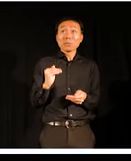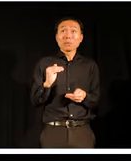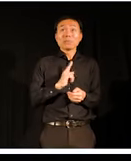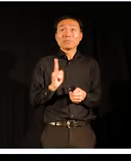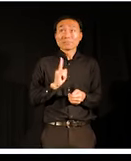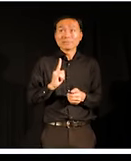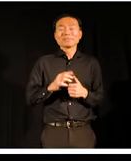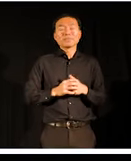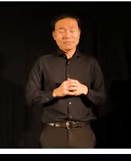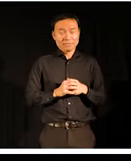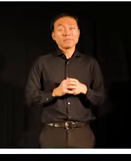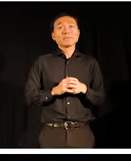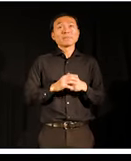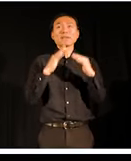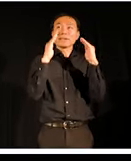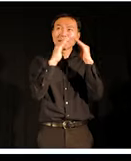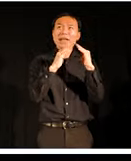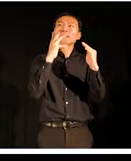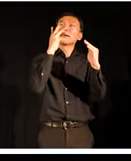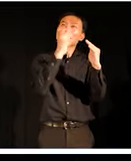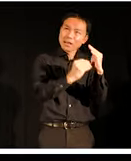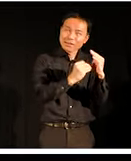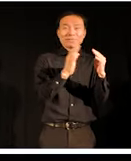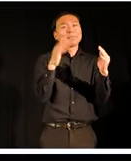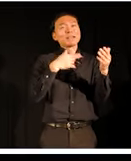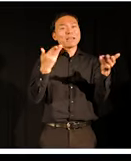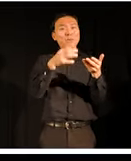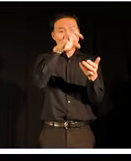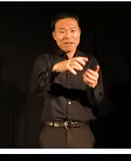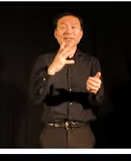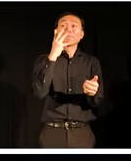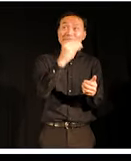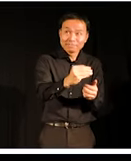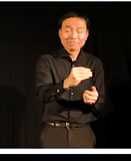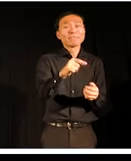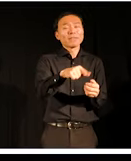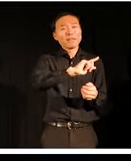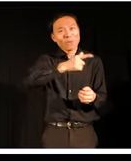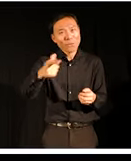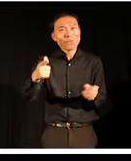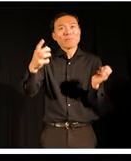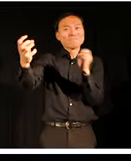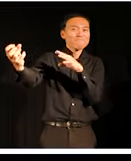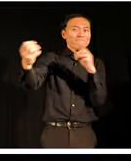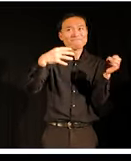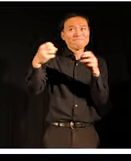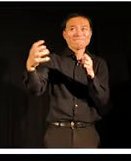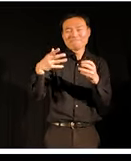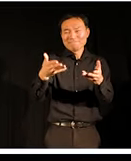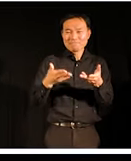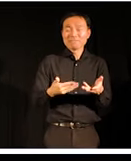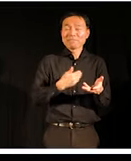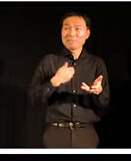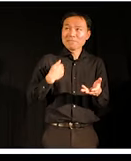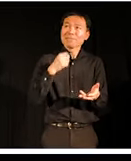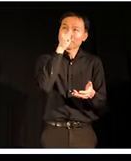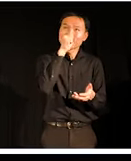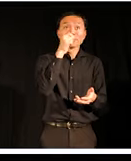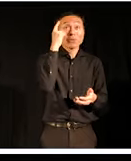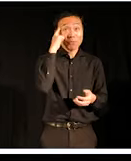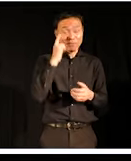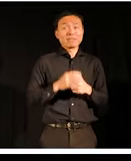またねあのご自宅に持ち帰ったり職場に持ち帰ったりして色々なお話をしていただけたらいいなという風に思います